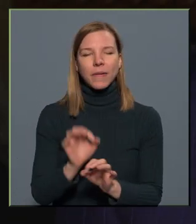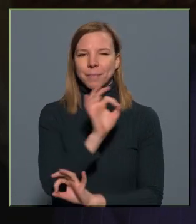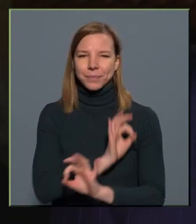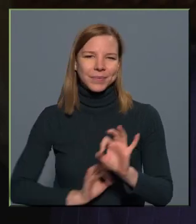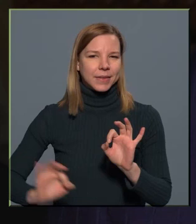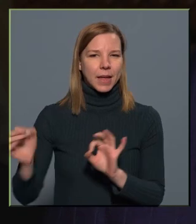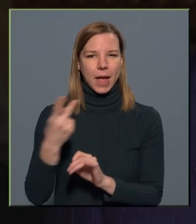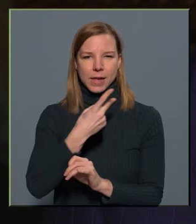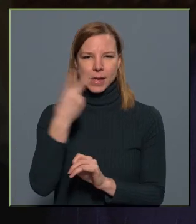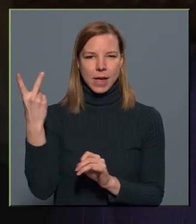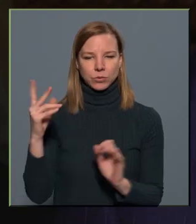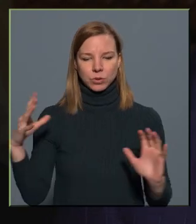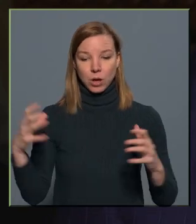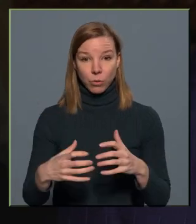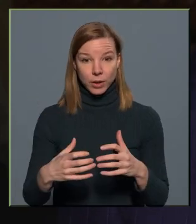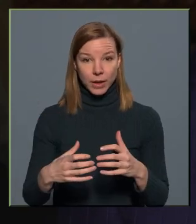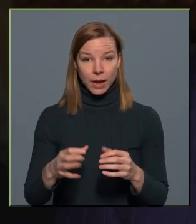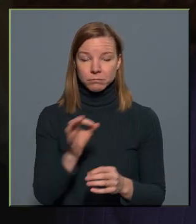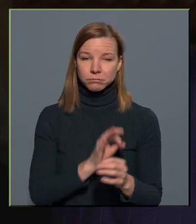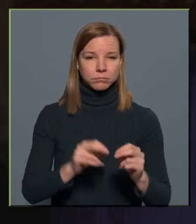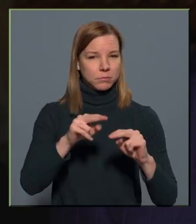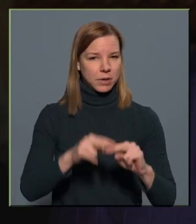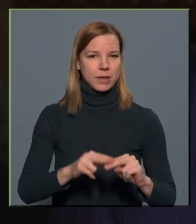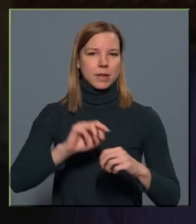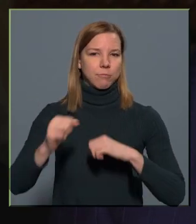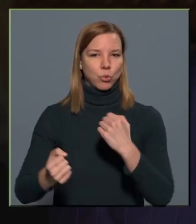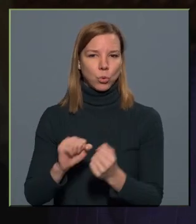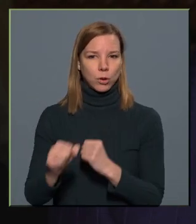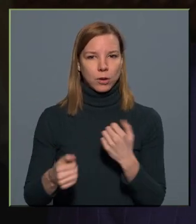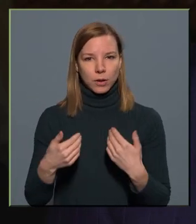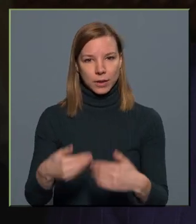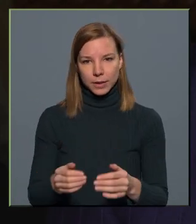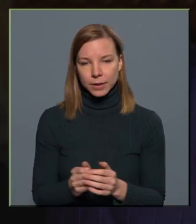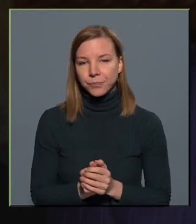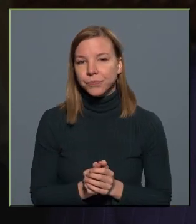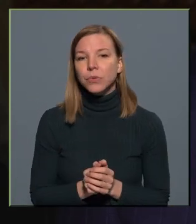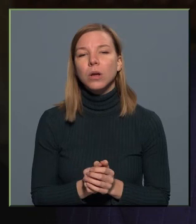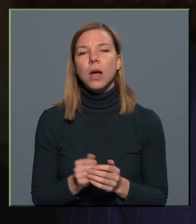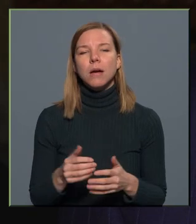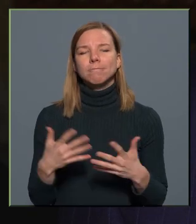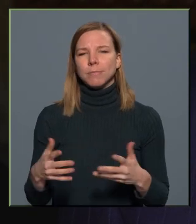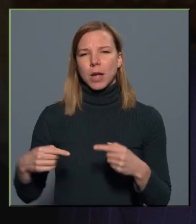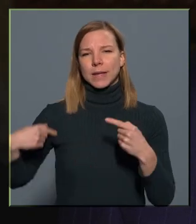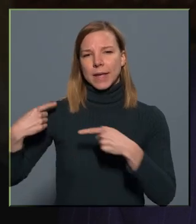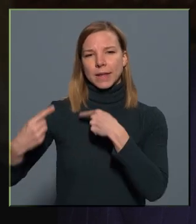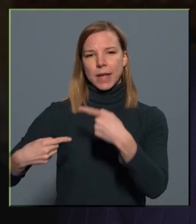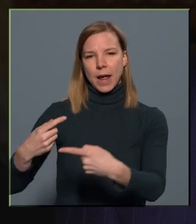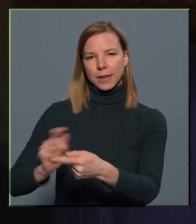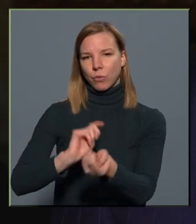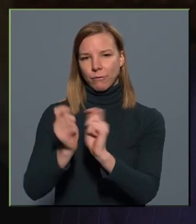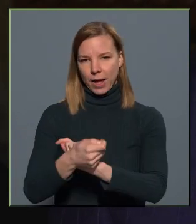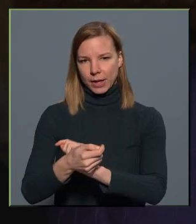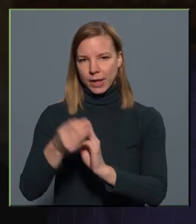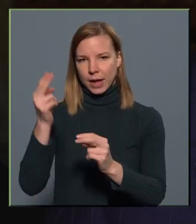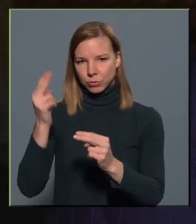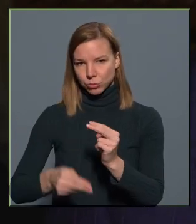tehát a rendszer működik, és amit az előbb is mondtam, tehát egy nagy generációváltás után vagyunk, de